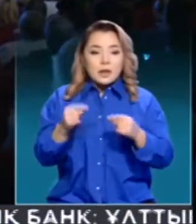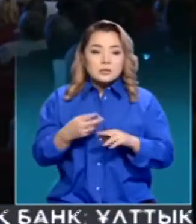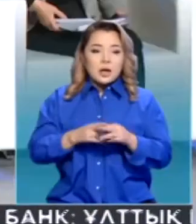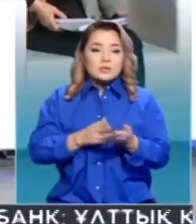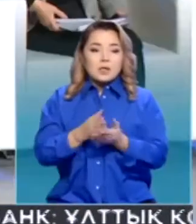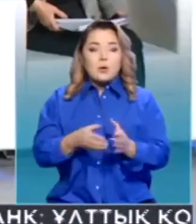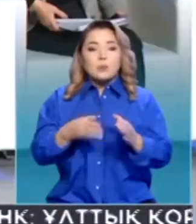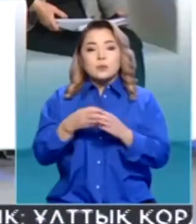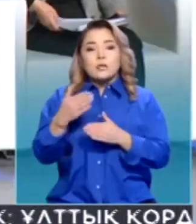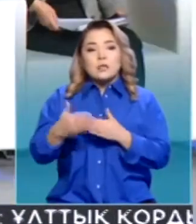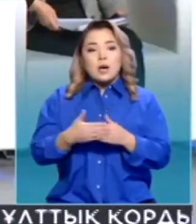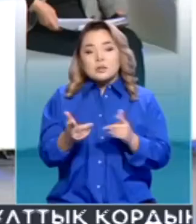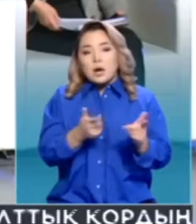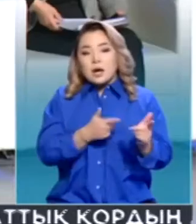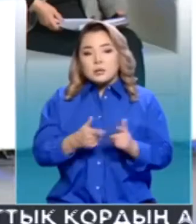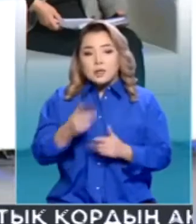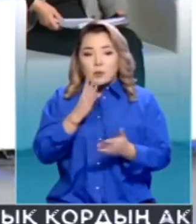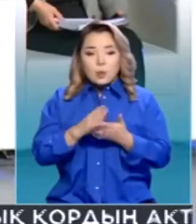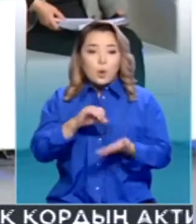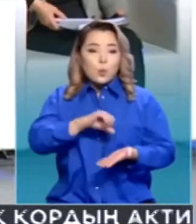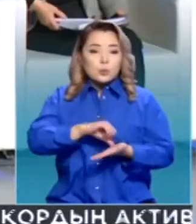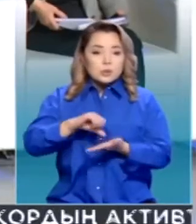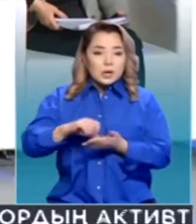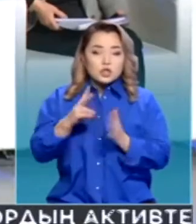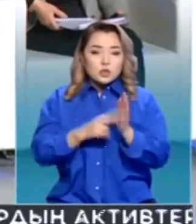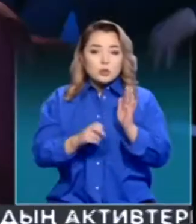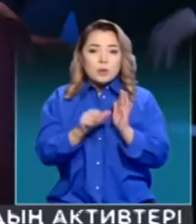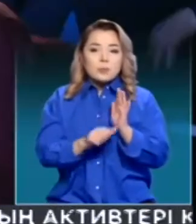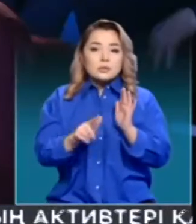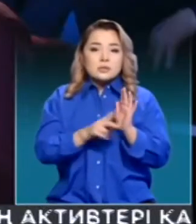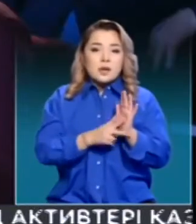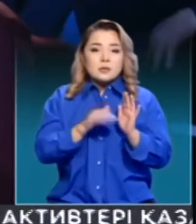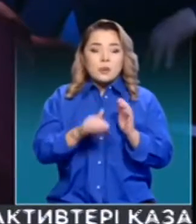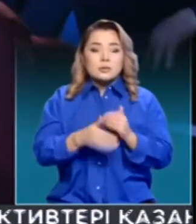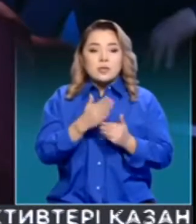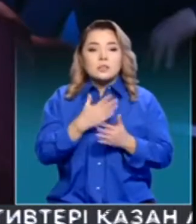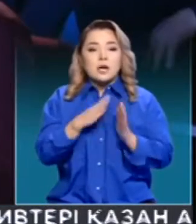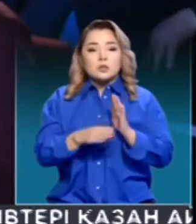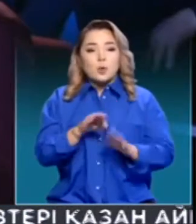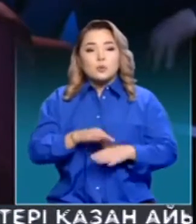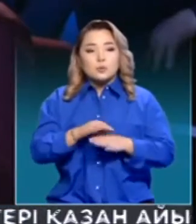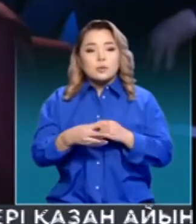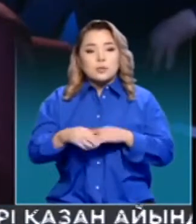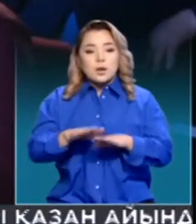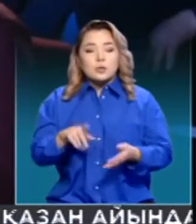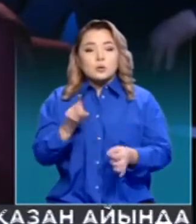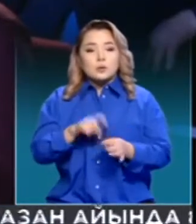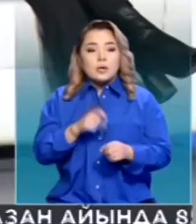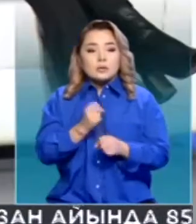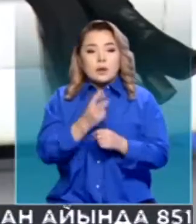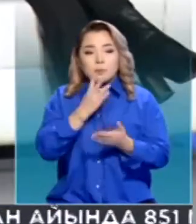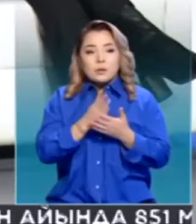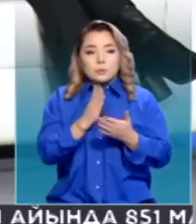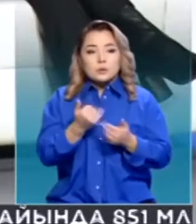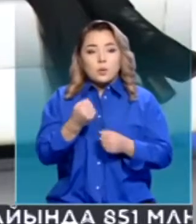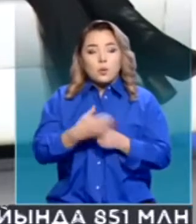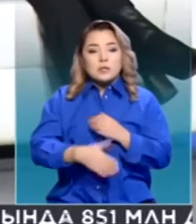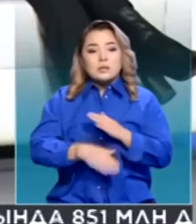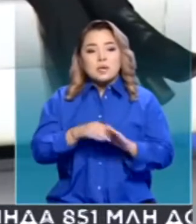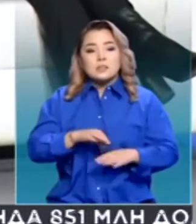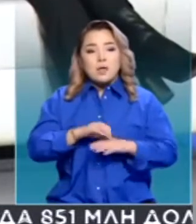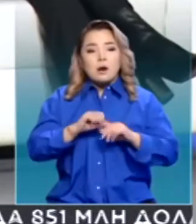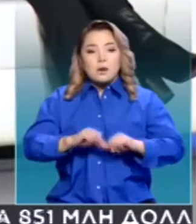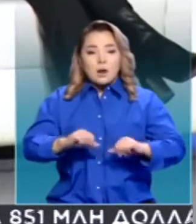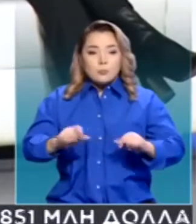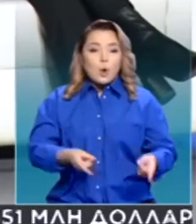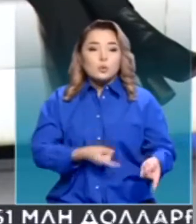саяси науқанға дайындалған. Учаскілерге 768 мыңнан астам сайлаушы тұрғылықты жері бойынша тіркелді. Бұл жайында орталық сайлау